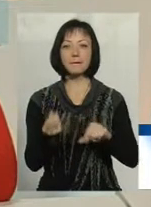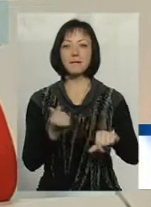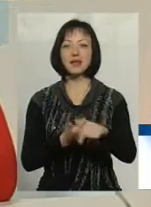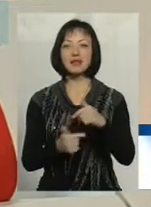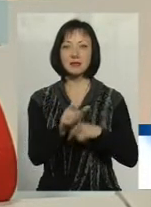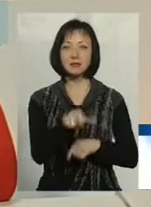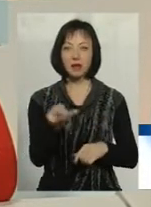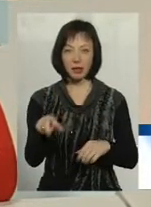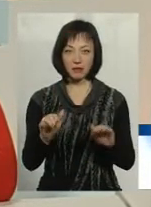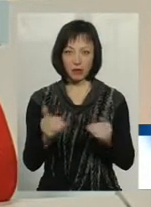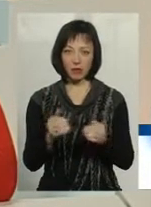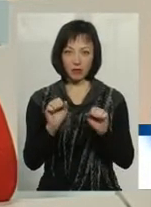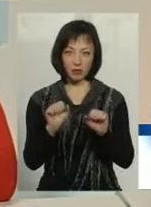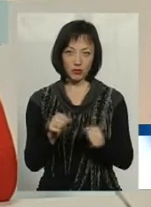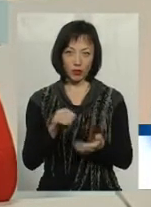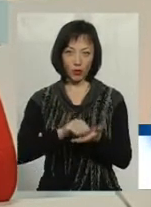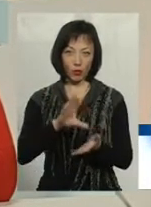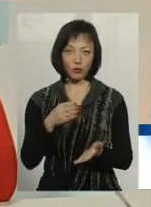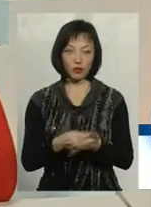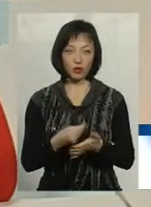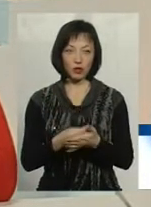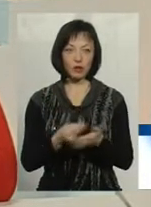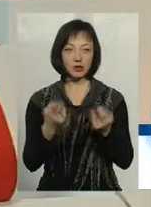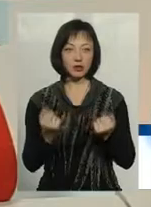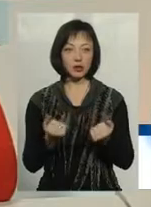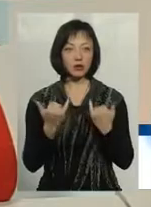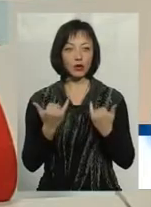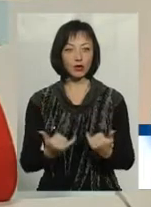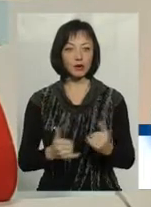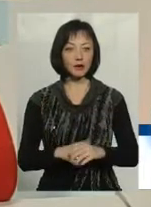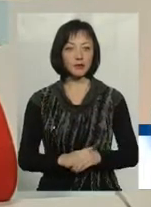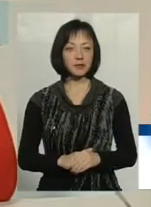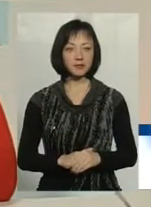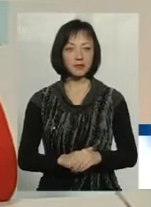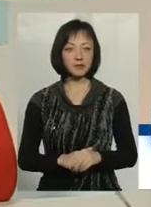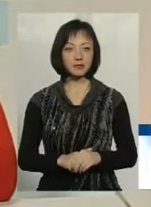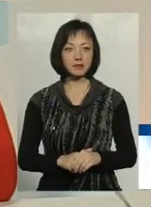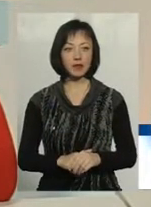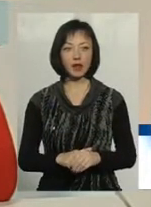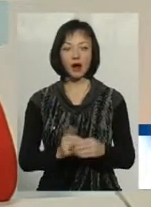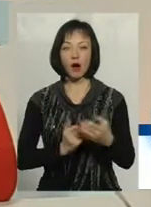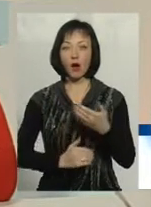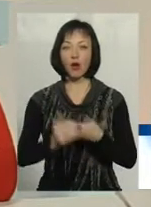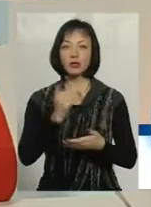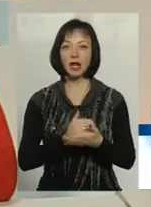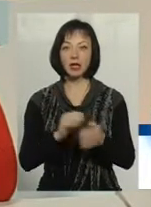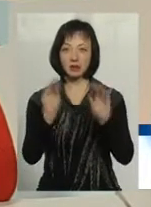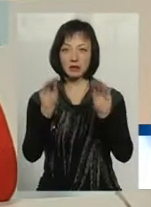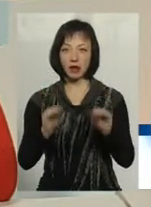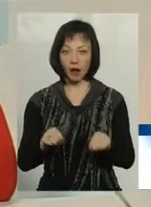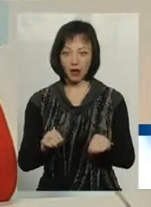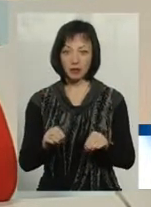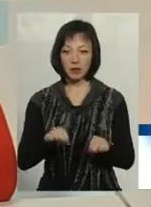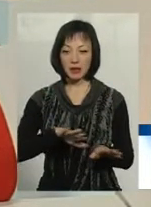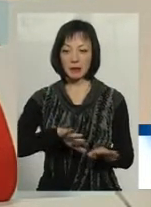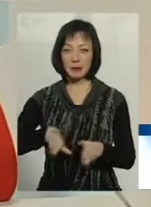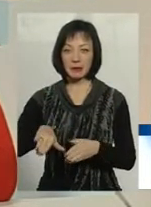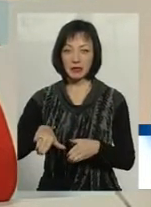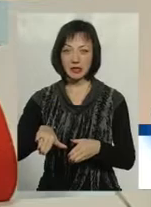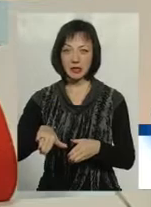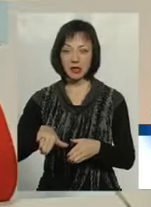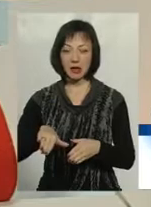прямому ефірі тема «Працюємо для вас», телефон незмінний 61 90 60. Сьогодні говоримо про наслідки